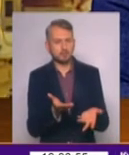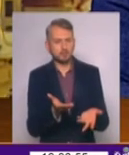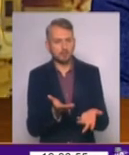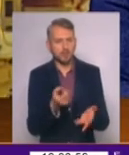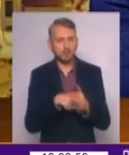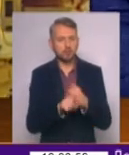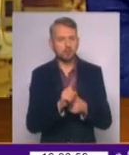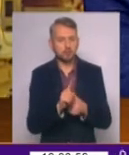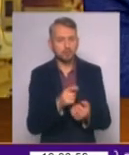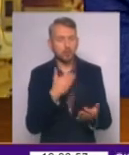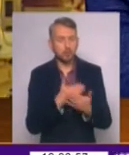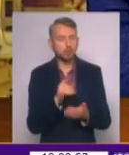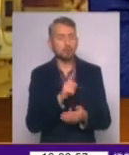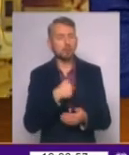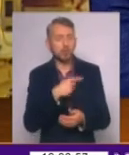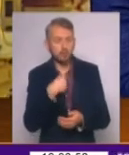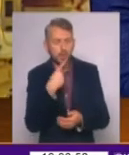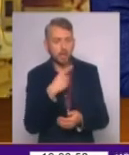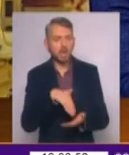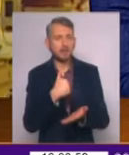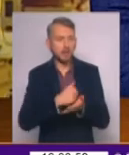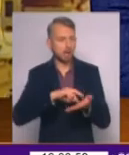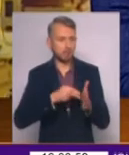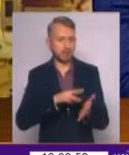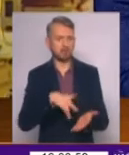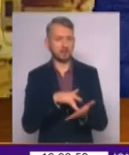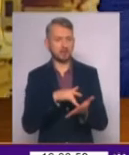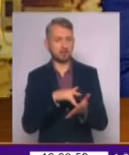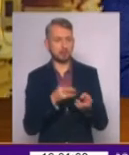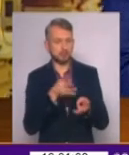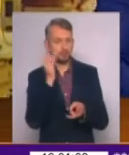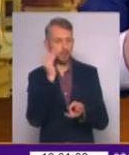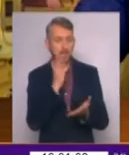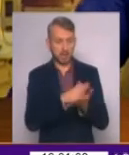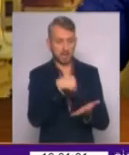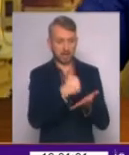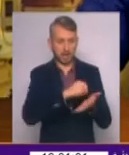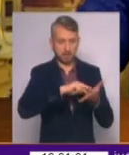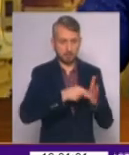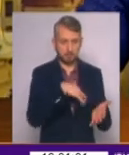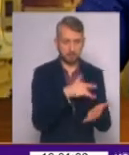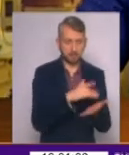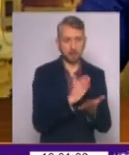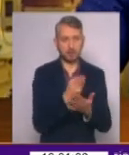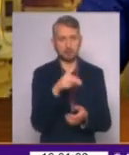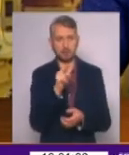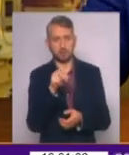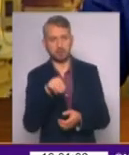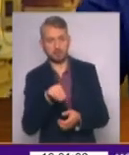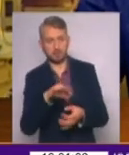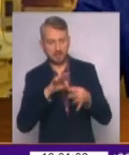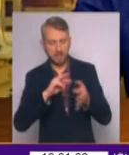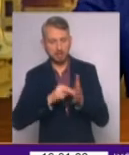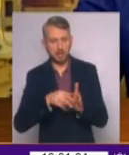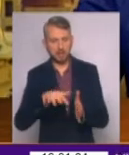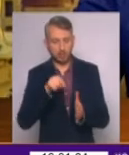Тому що, от про те, що ми говорили, генеральний план міста. Від цього треба відштовхуватися. Є генеральний план міста, є ДПТ, детальні плани території. І в цих